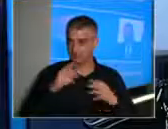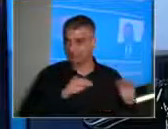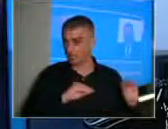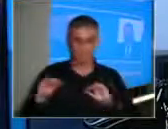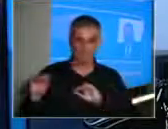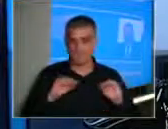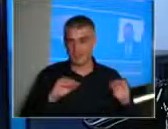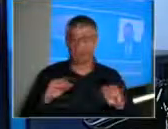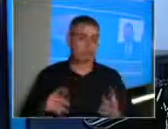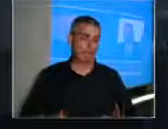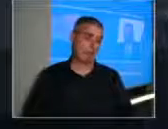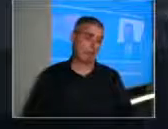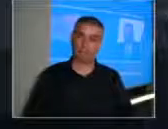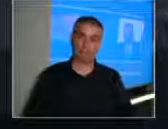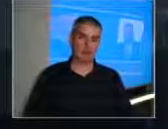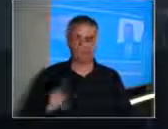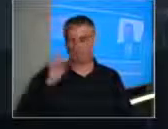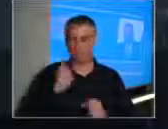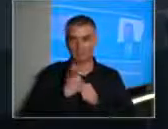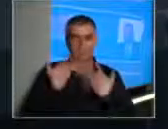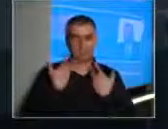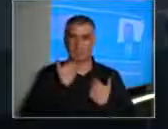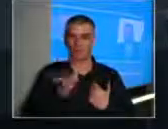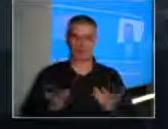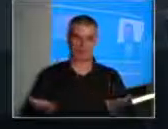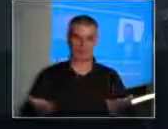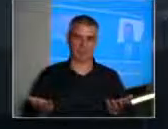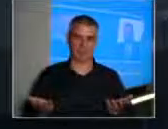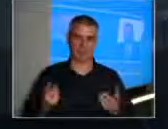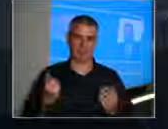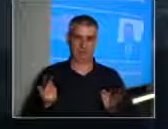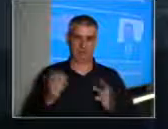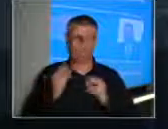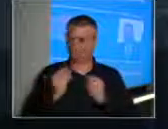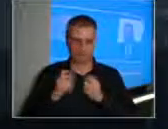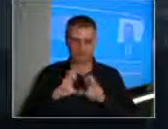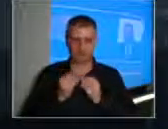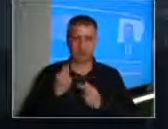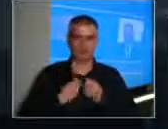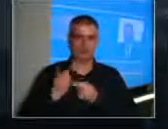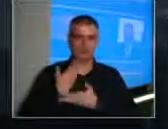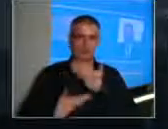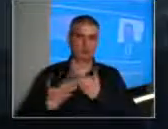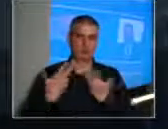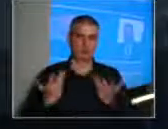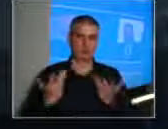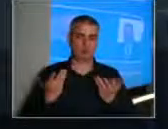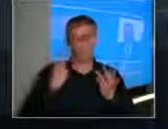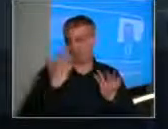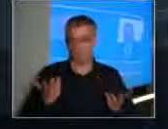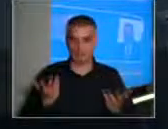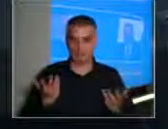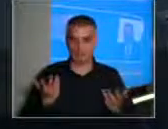אתה חושב? אני לא יודע, אבל זה יצר אווירה לא טובה, זה יצר אווירה לא טובה, כי סך הכל היה שיתוף פעולה כל הקדנציה, שיתוף פעולה, לכאורה,